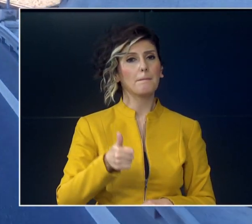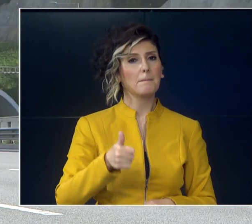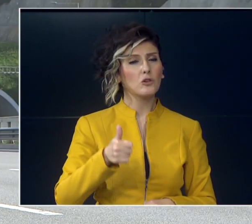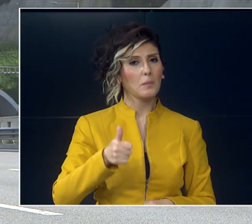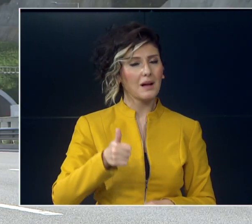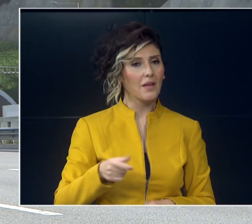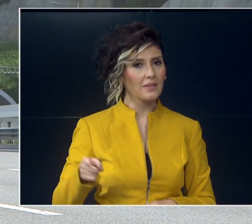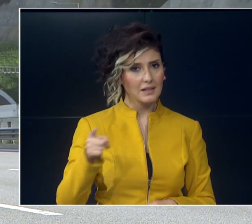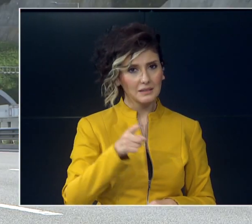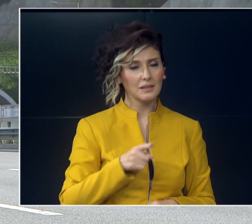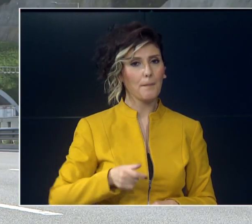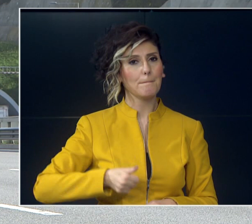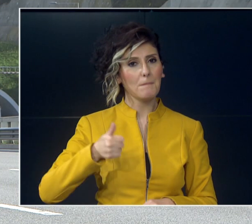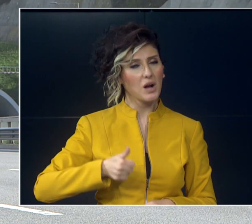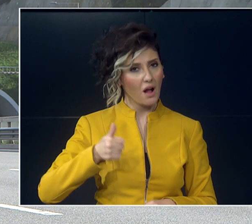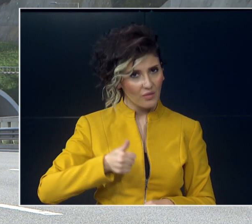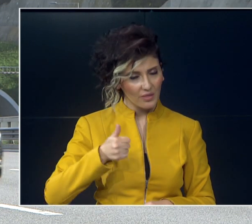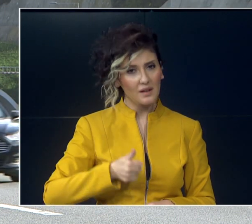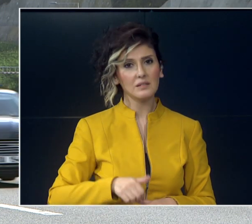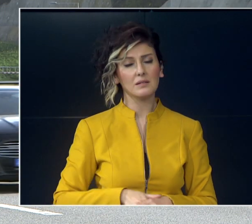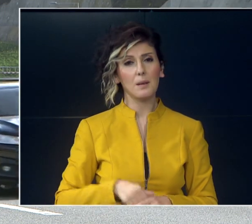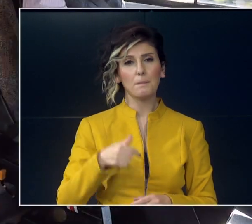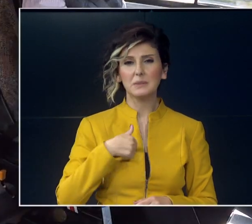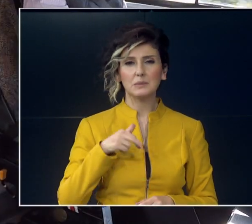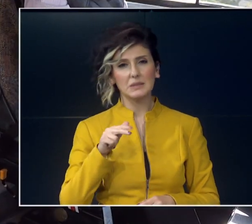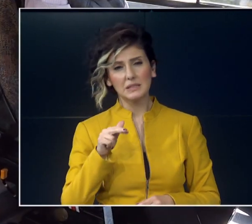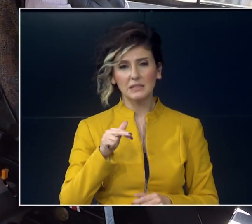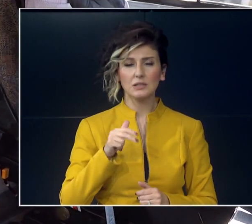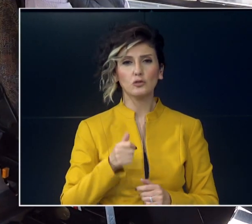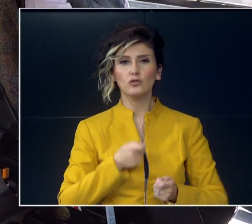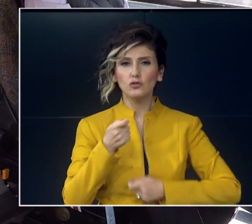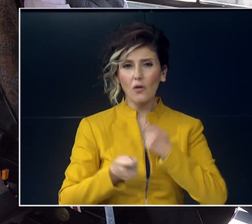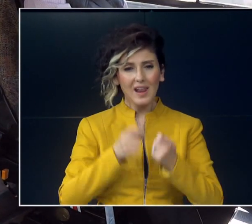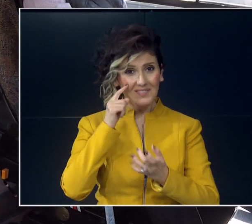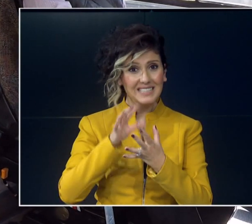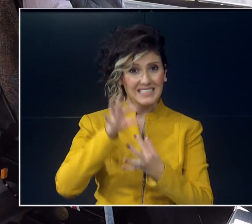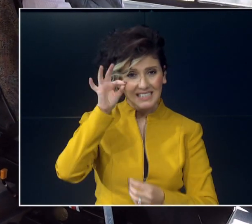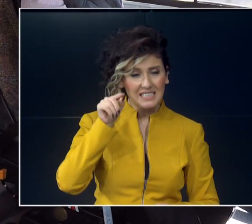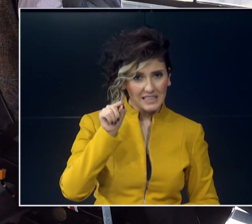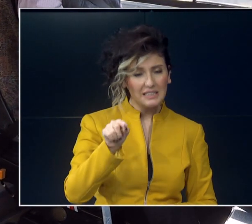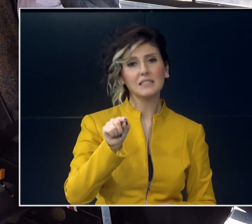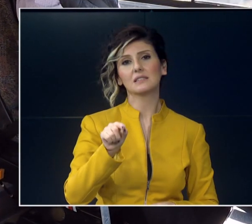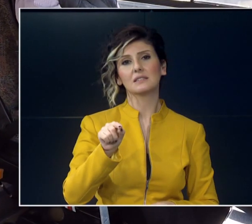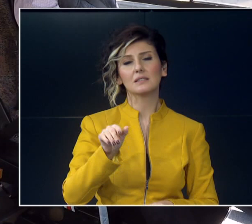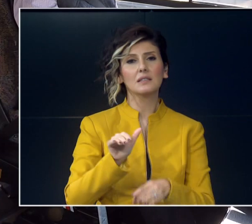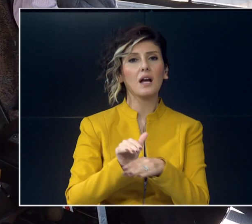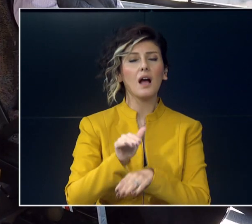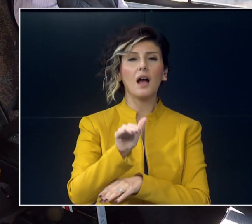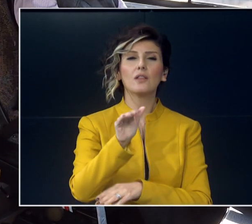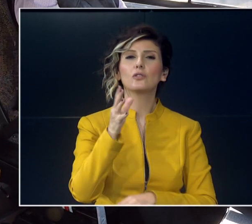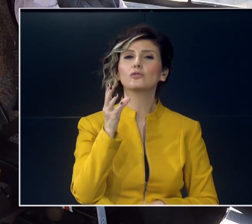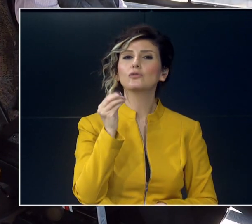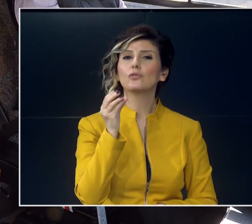başbakanların, bakanların, bizim gibi görevdeki insanların hayatı çok